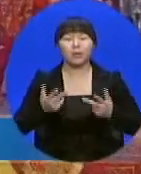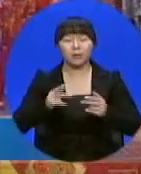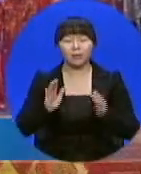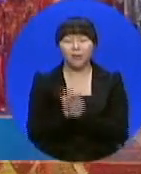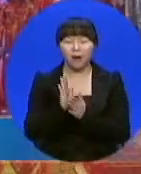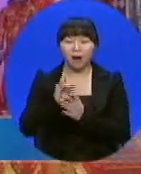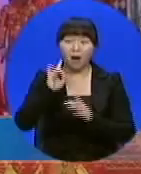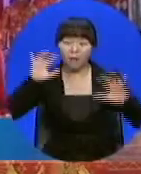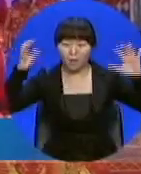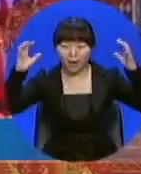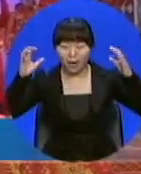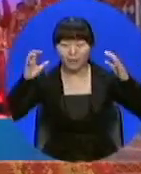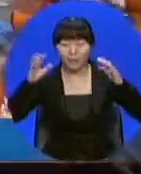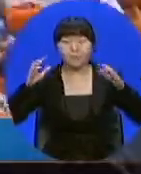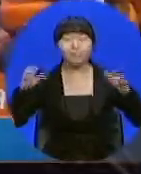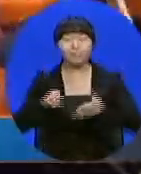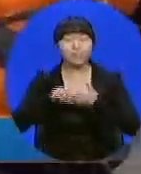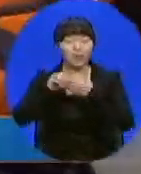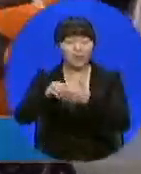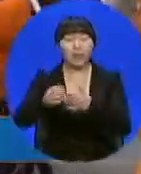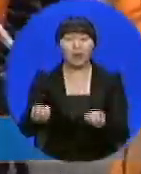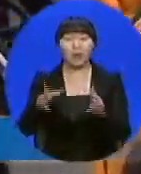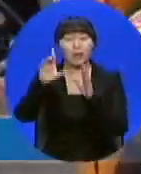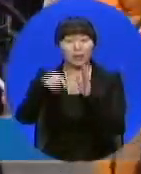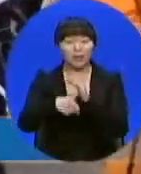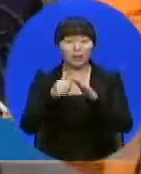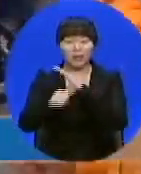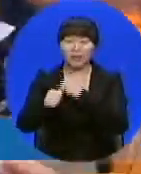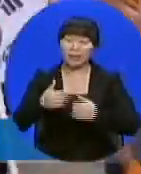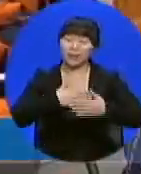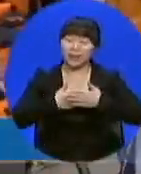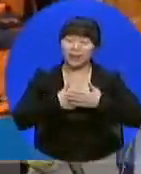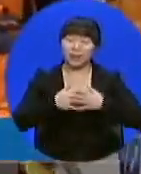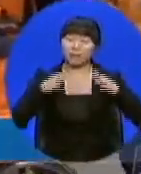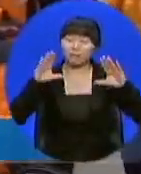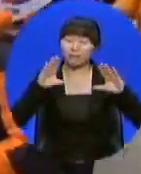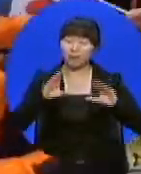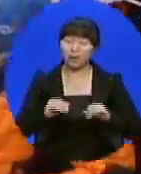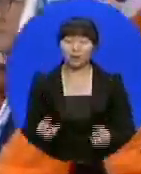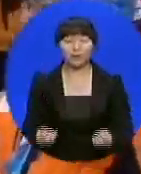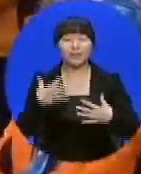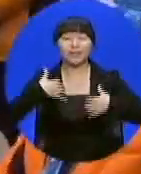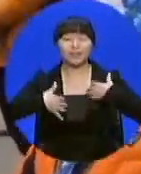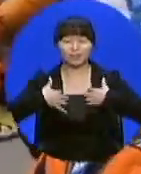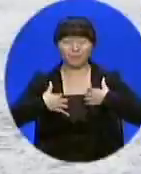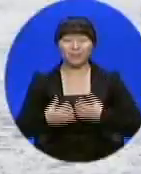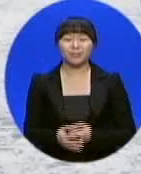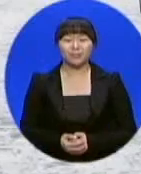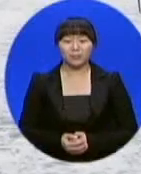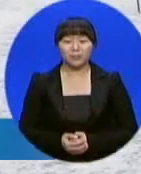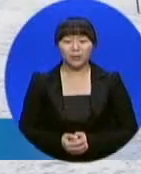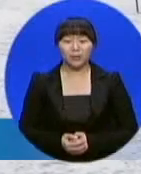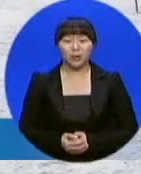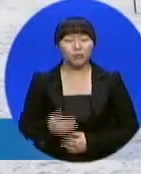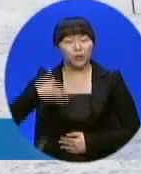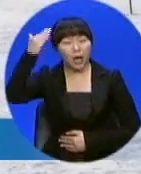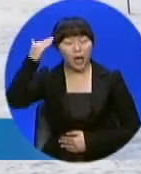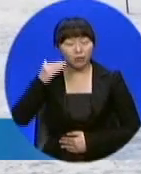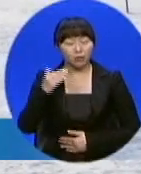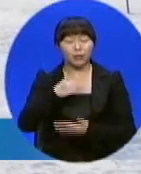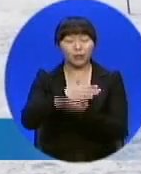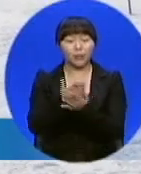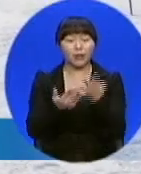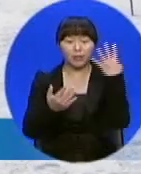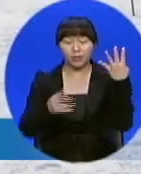뜨거운 환영이 이어진 입촌식에서 선수들은 잠시나마 긴장을 놓치고 축제를 즐겼습니다. 한편 우리나라는 4개